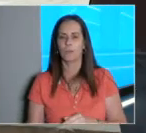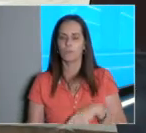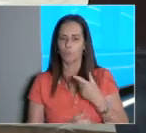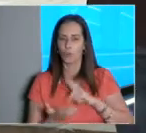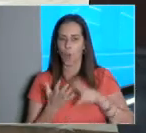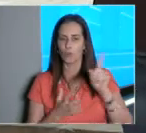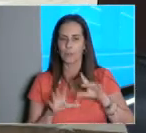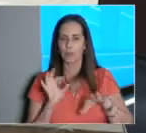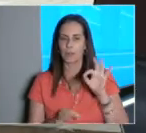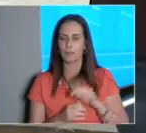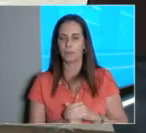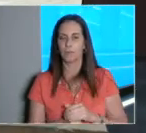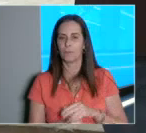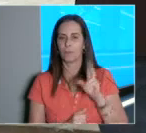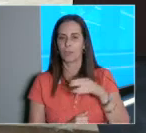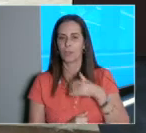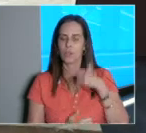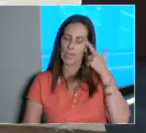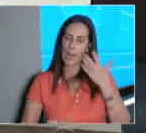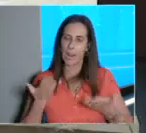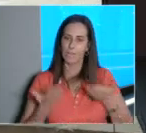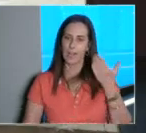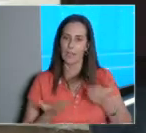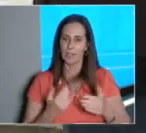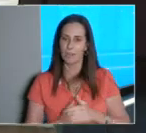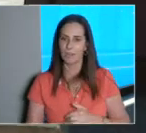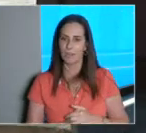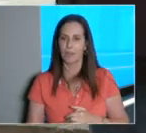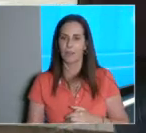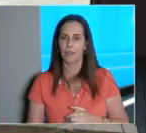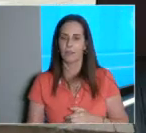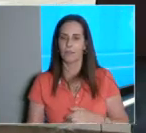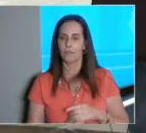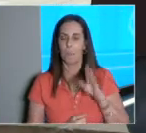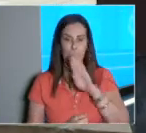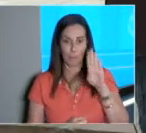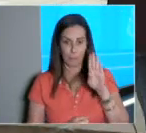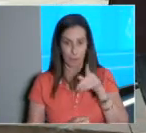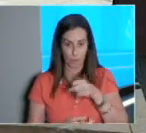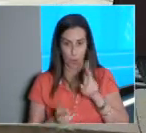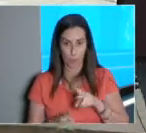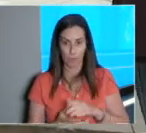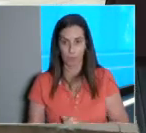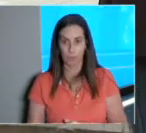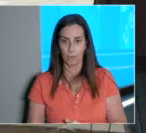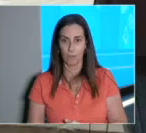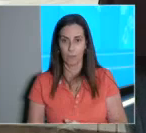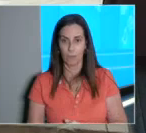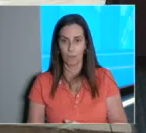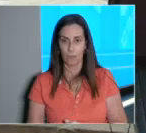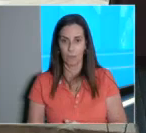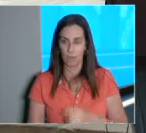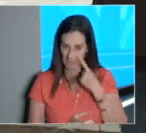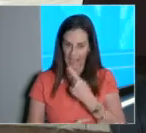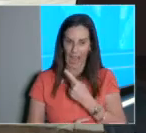ימים? יש לי לבטים. אוקיי. האם בנימין נתניהו הוא אחת האפשרויות?